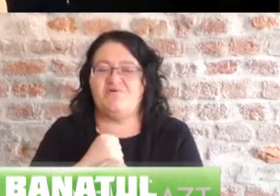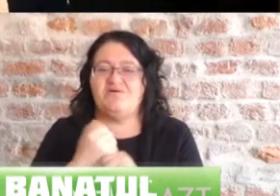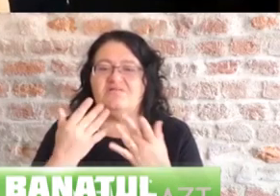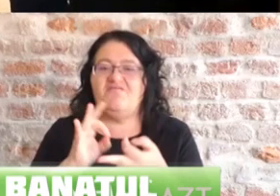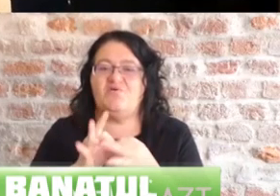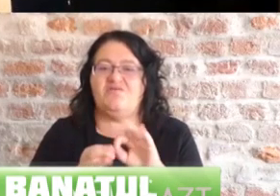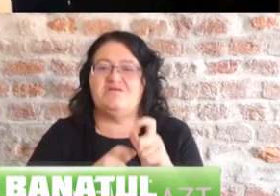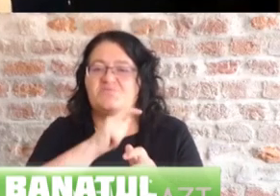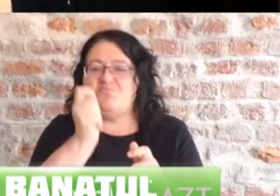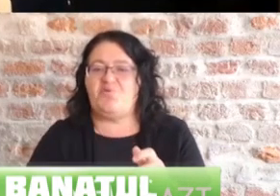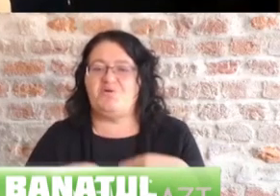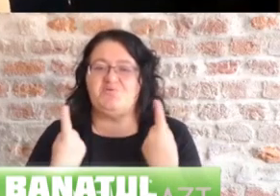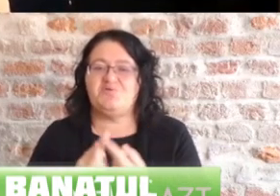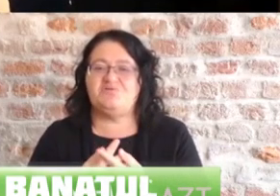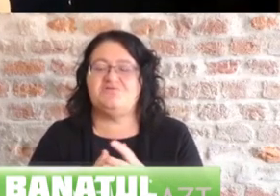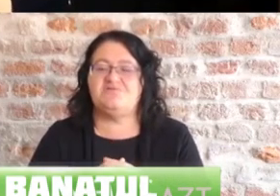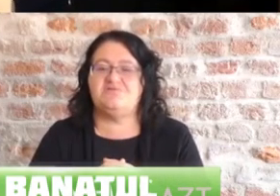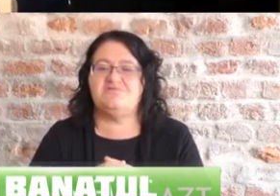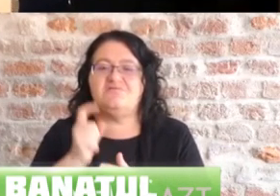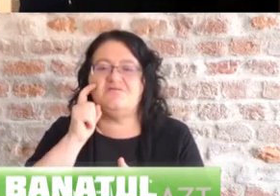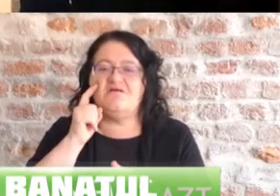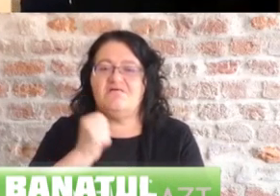Câteva cuvinte despre proiectul nostru, un proiect care a avut mizele lui.